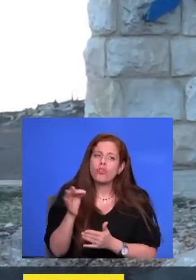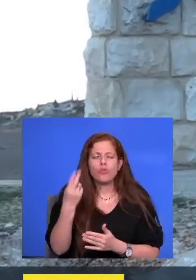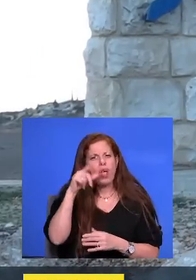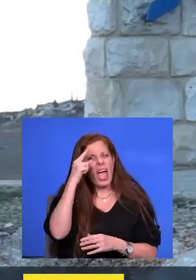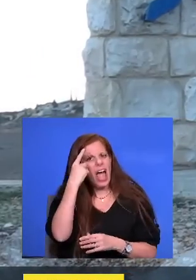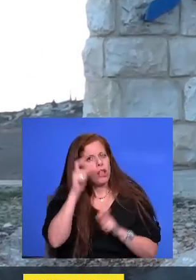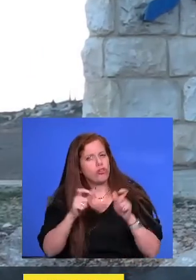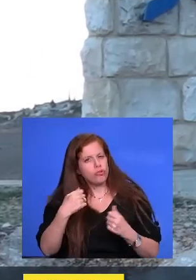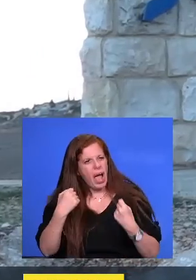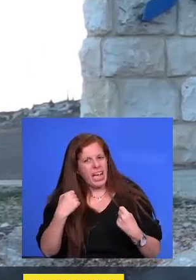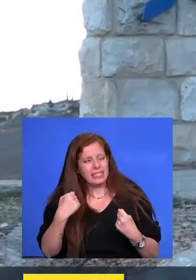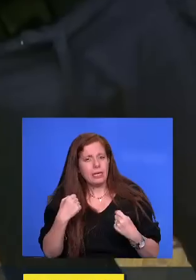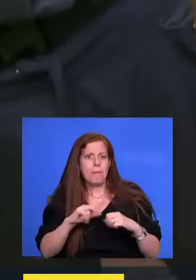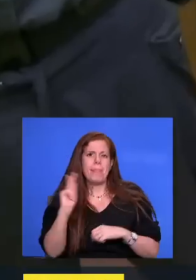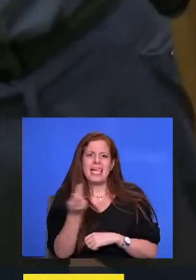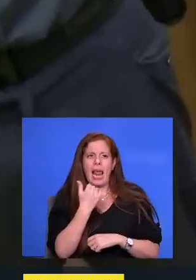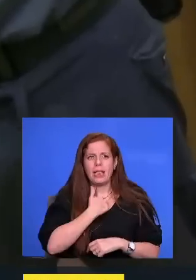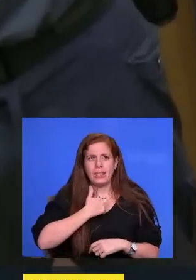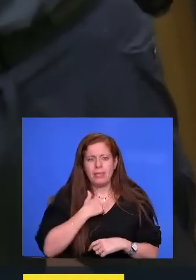והמשפיעים בקהילה הדתית בצפת.